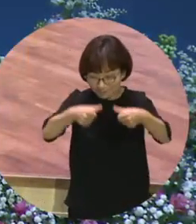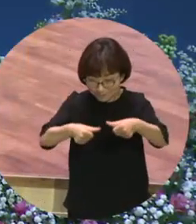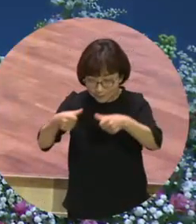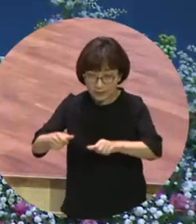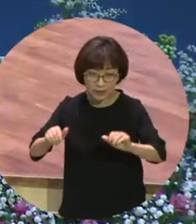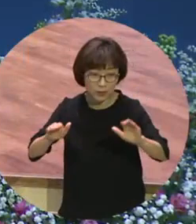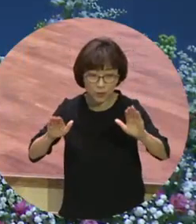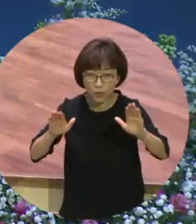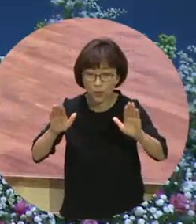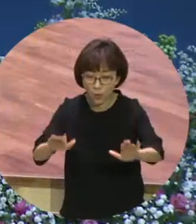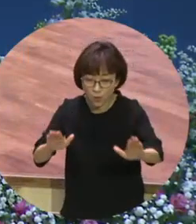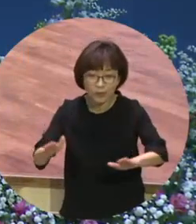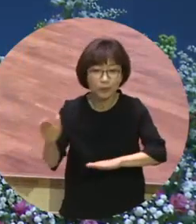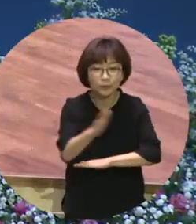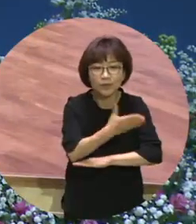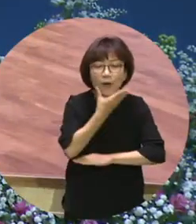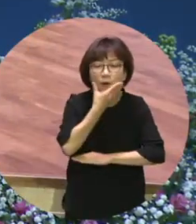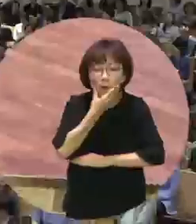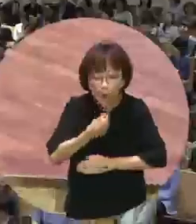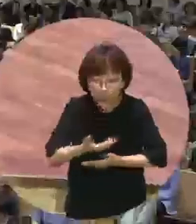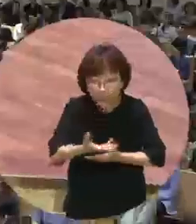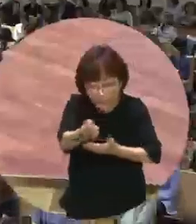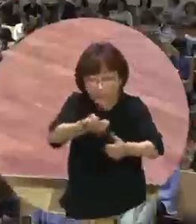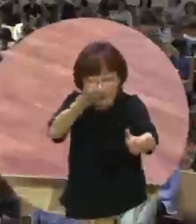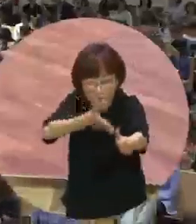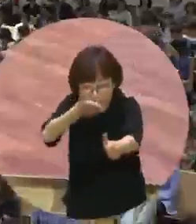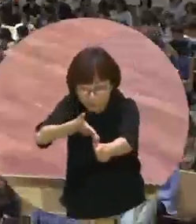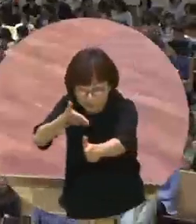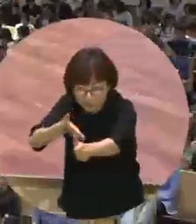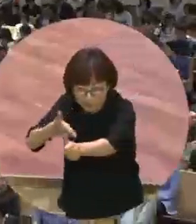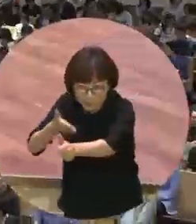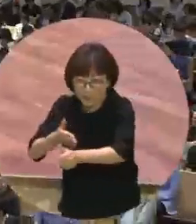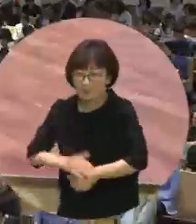오늘부터 복을 받읍시다.